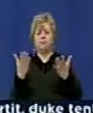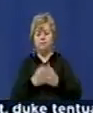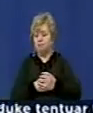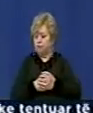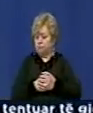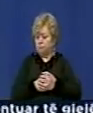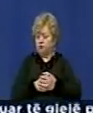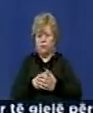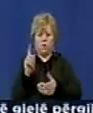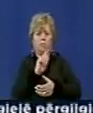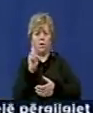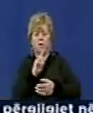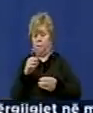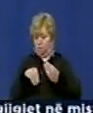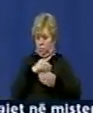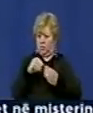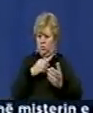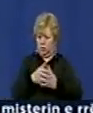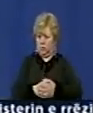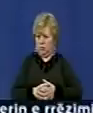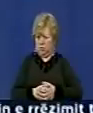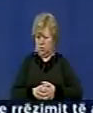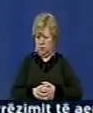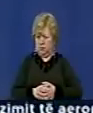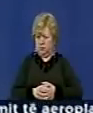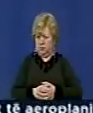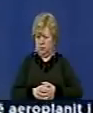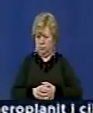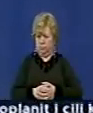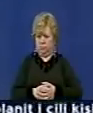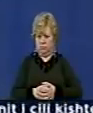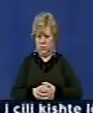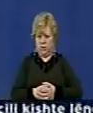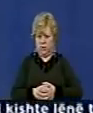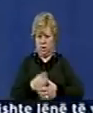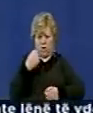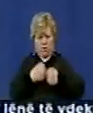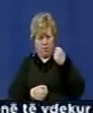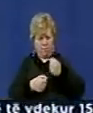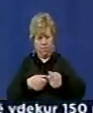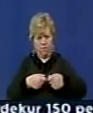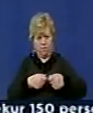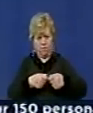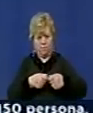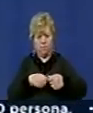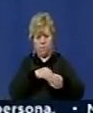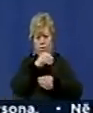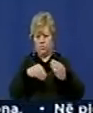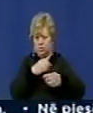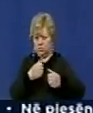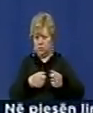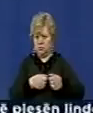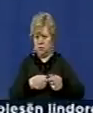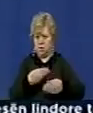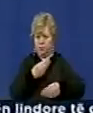Lutem mos. E sa për familje, lutem, dëgjoj mos të ndërprer. Kërimin me biznes familjare bën kë. Qysh mundet